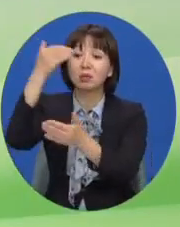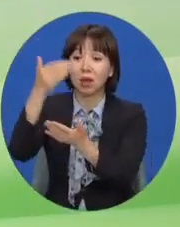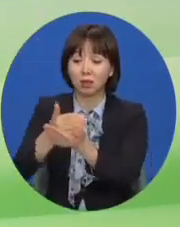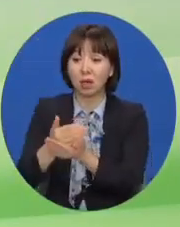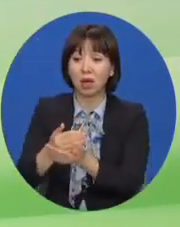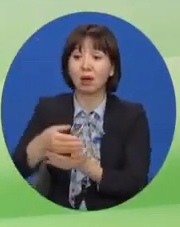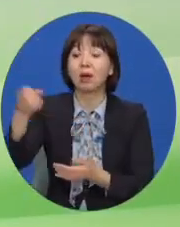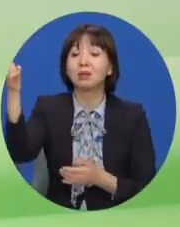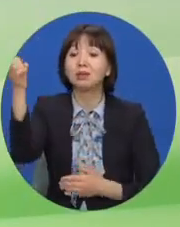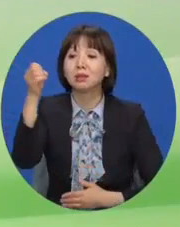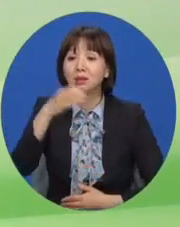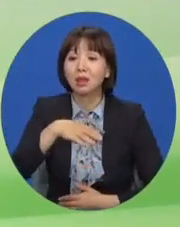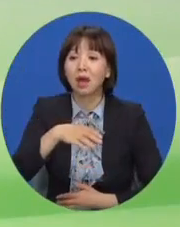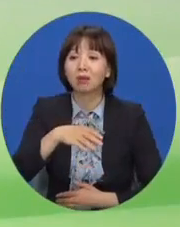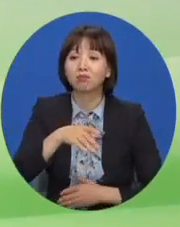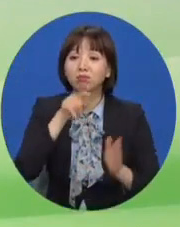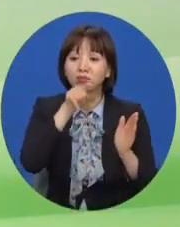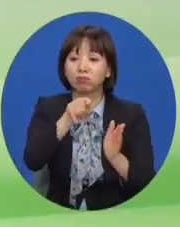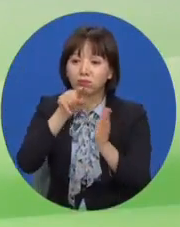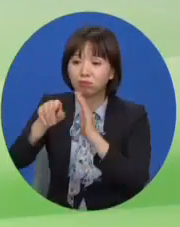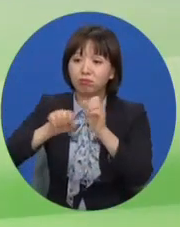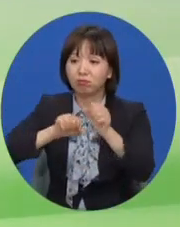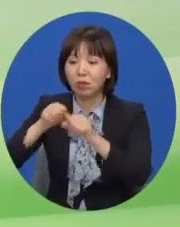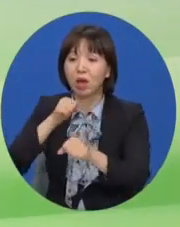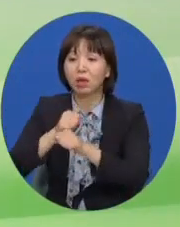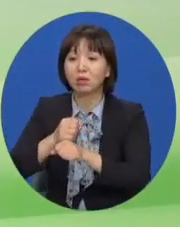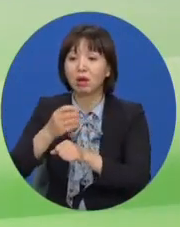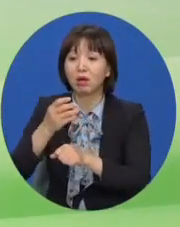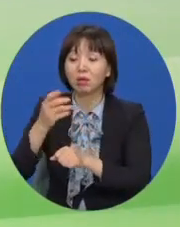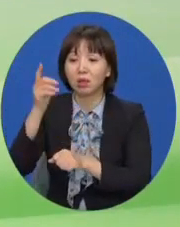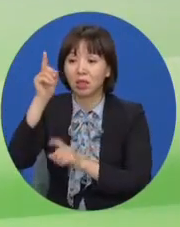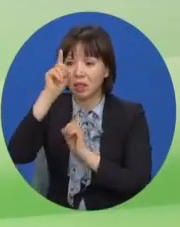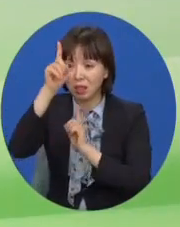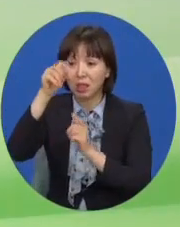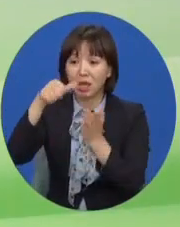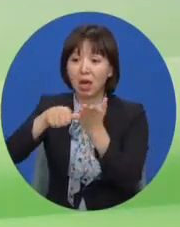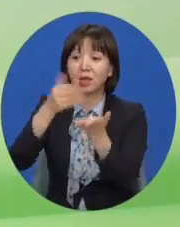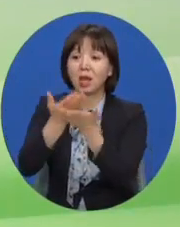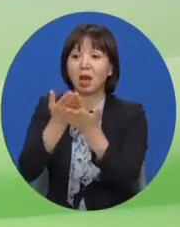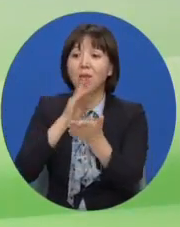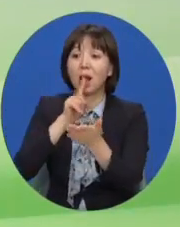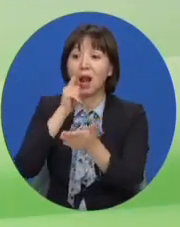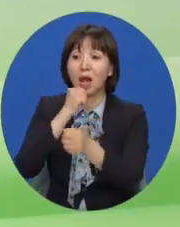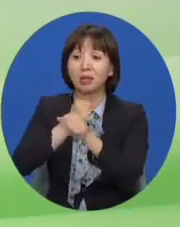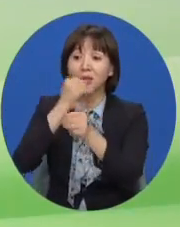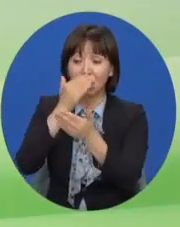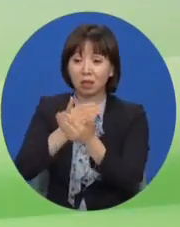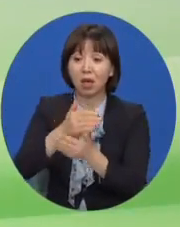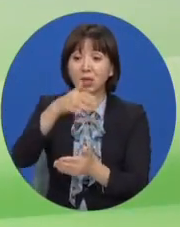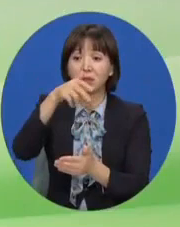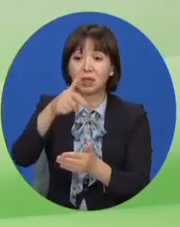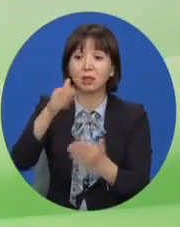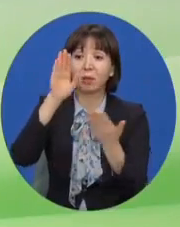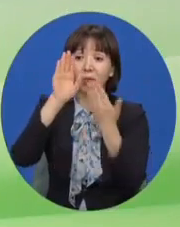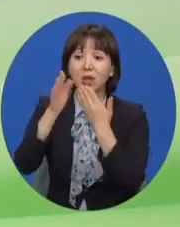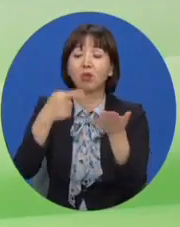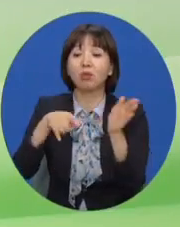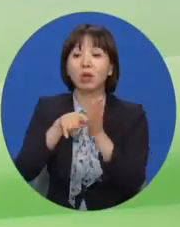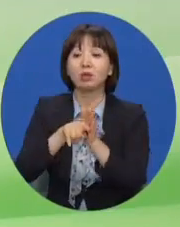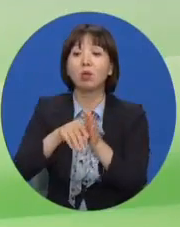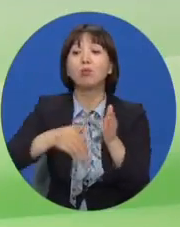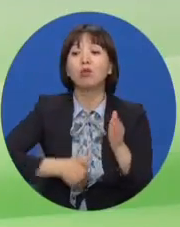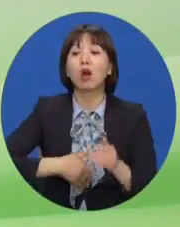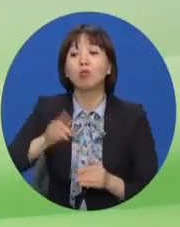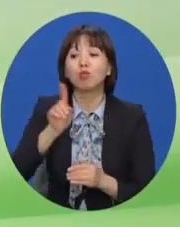그냥 그저 여기저기 다니면서 이근규 찍어달라고 하는 얘기 하지 말자. 여러분, 이 제천의 미래를 위해서 무엇이